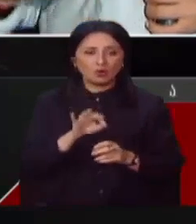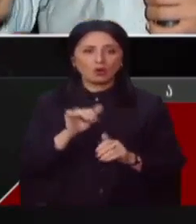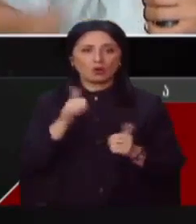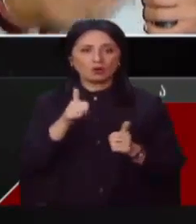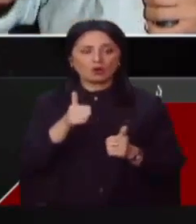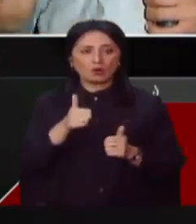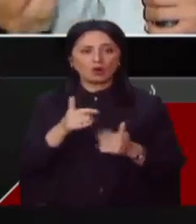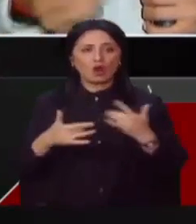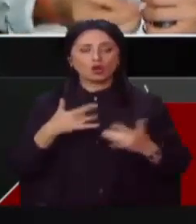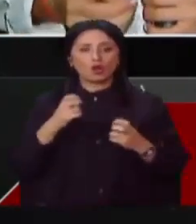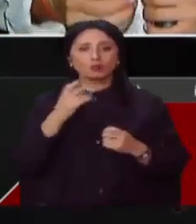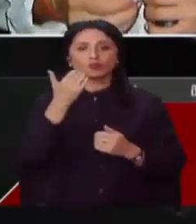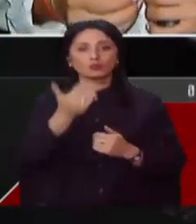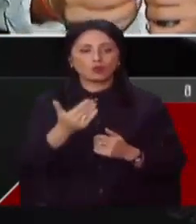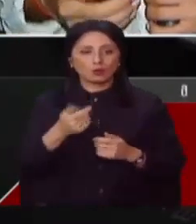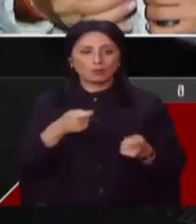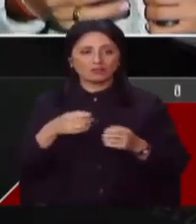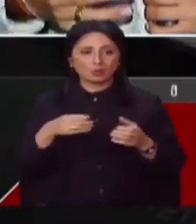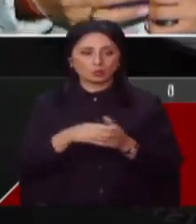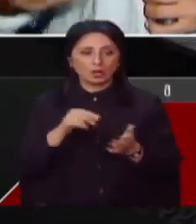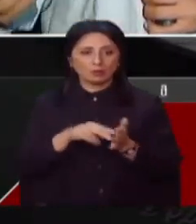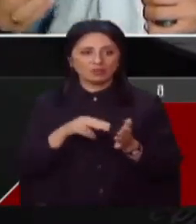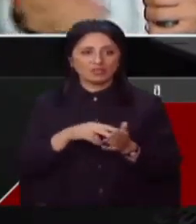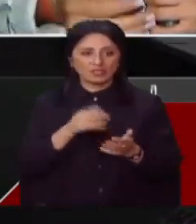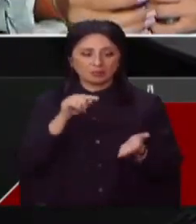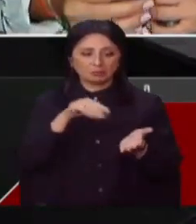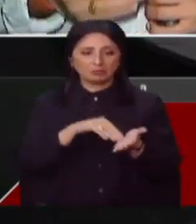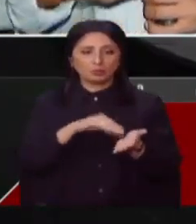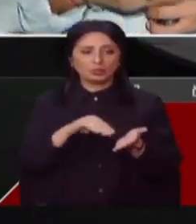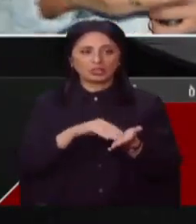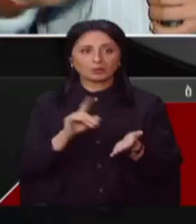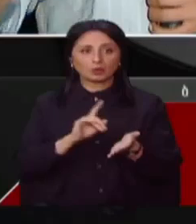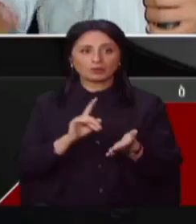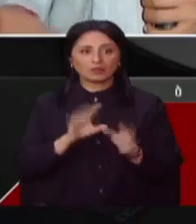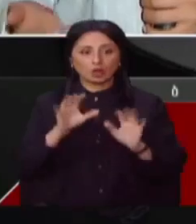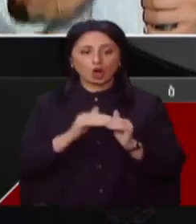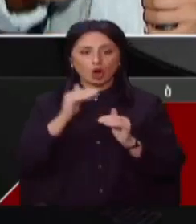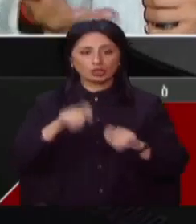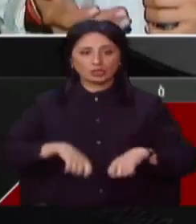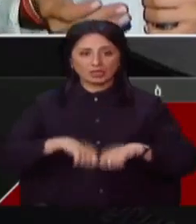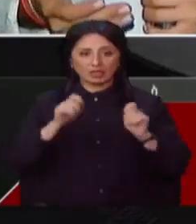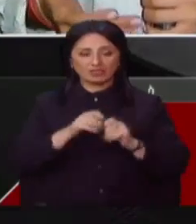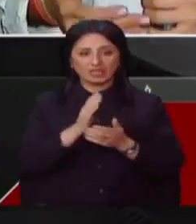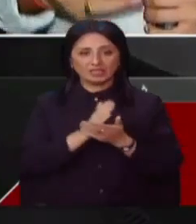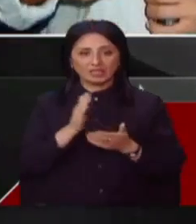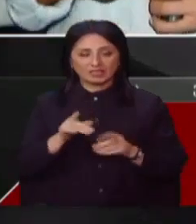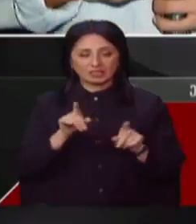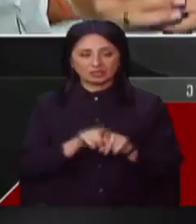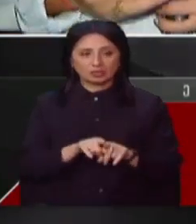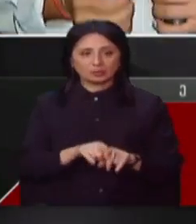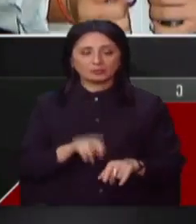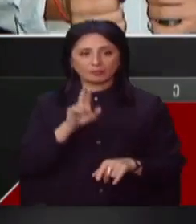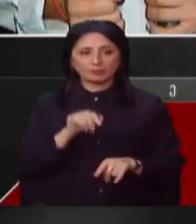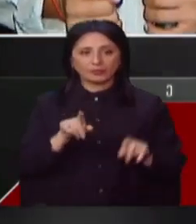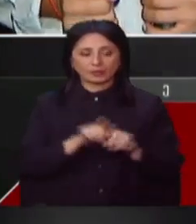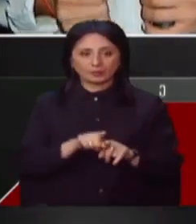დაკავშირებ როლის საკითხს მართველი გუნდი აფასებს და მიუთითებს კონსტიტუციის დარღვევის ნაწილშიც